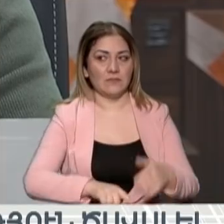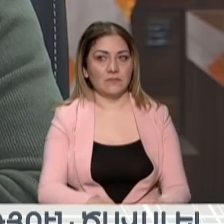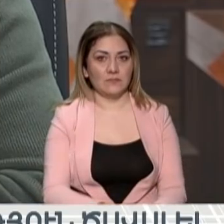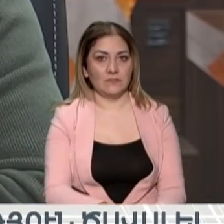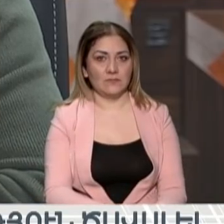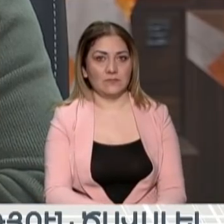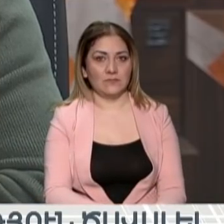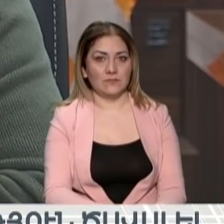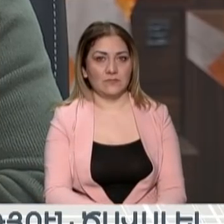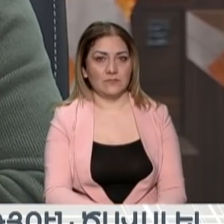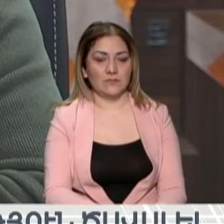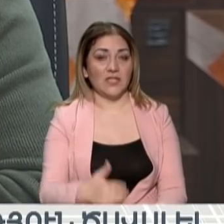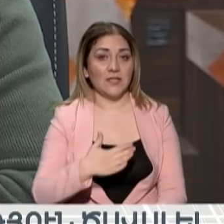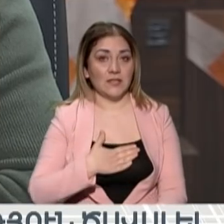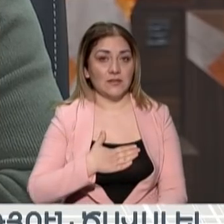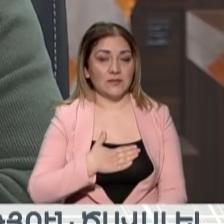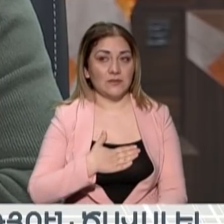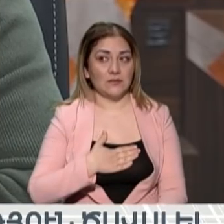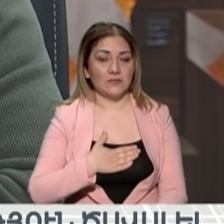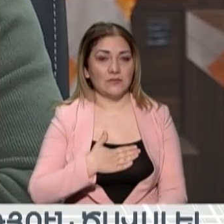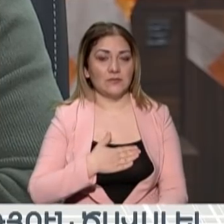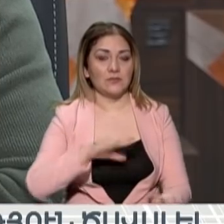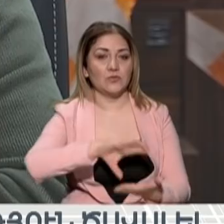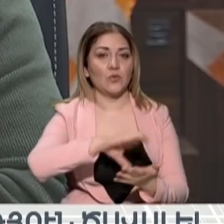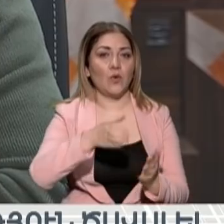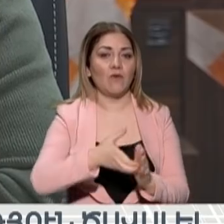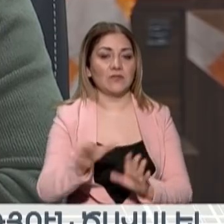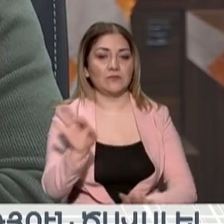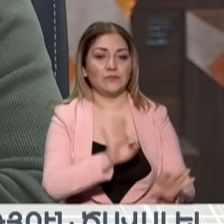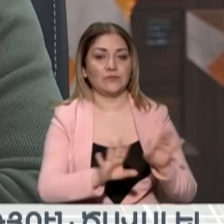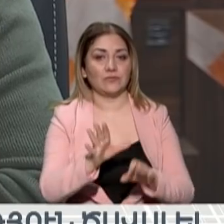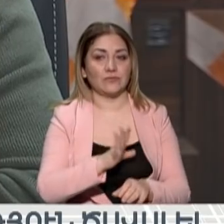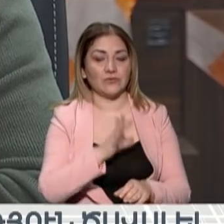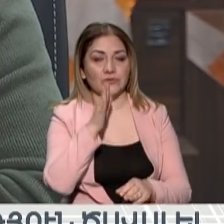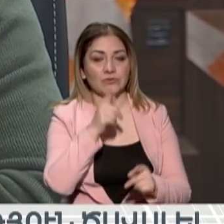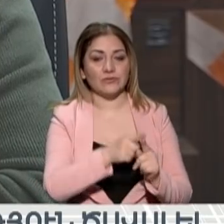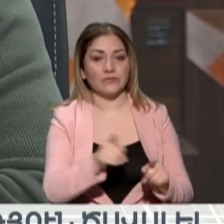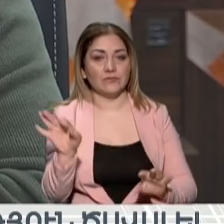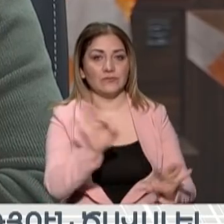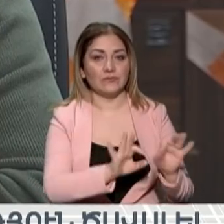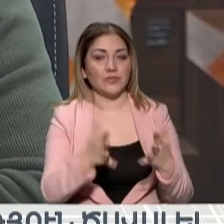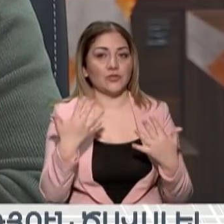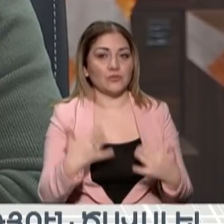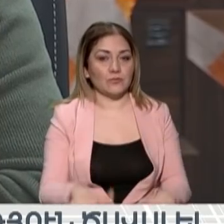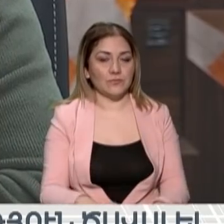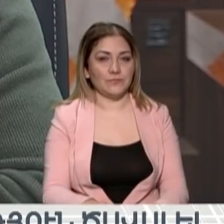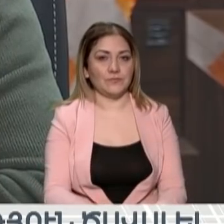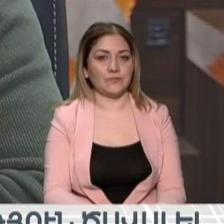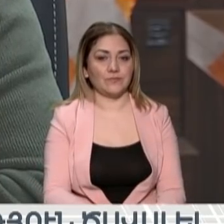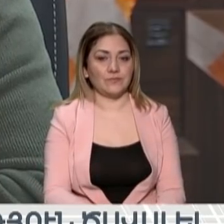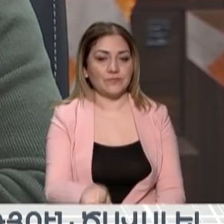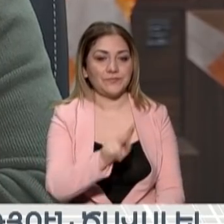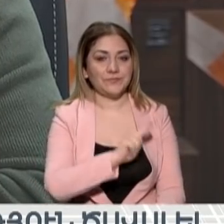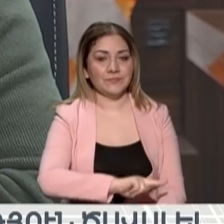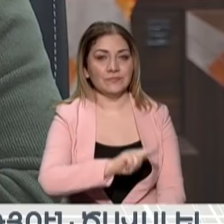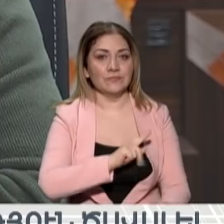եմ ես եւ այն գրասենյակը, որը ձեւավորվել է սկզբ ժամանակում, արդեն իսկ մենք մեծ